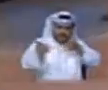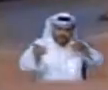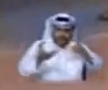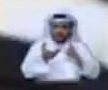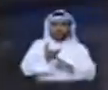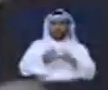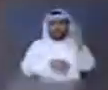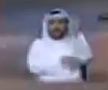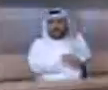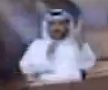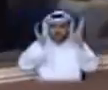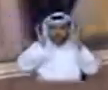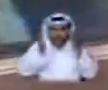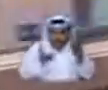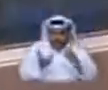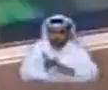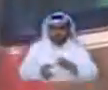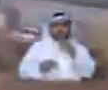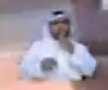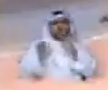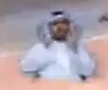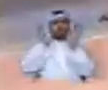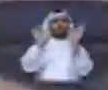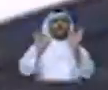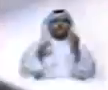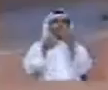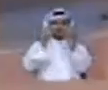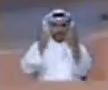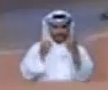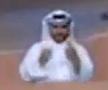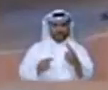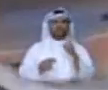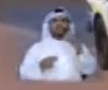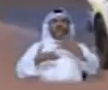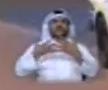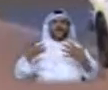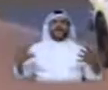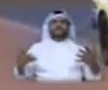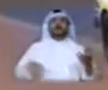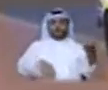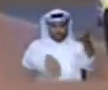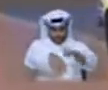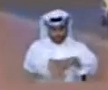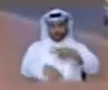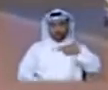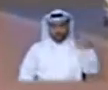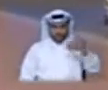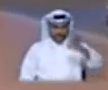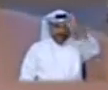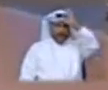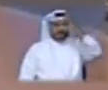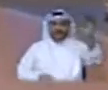في أرجاء البلاد لضمان سلامة المواطنين والمقيمين على حد سواء. كما ستتضمن الخطة